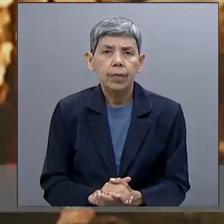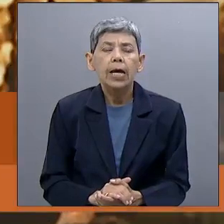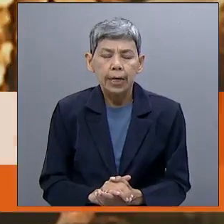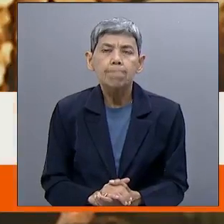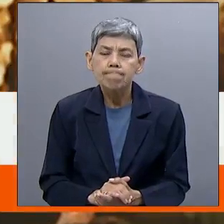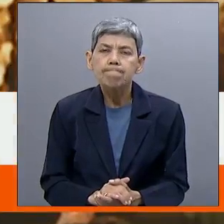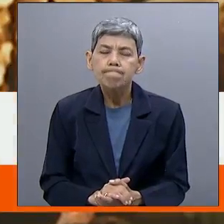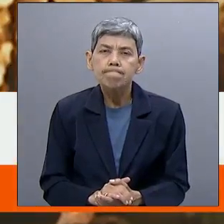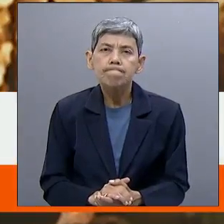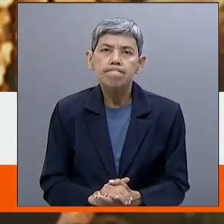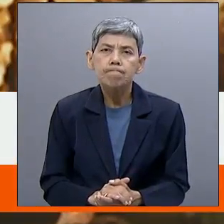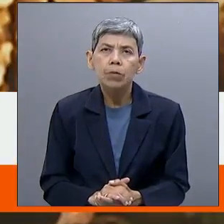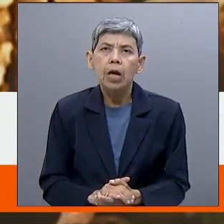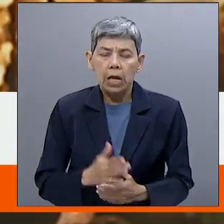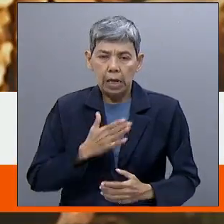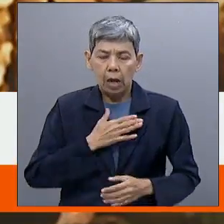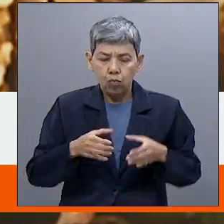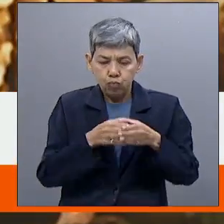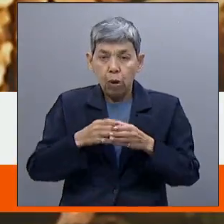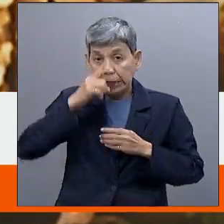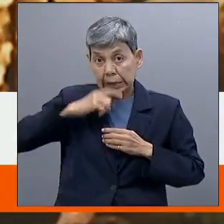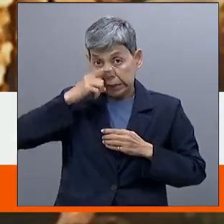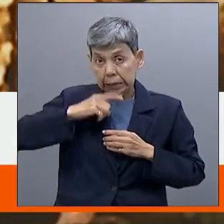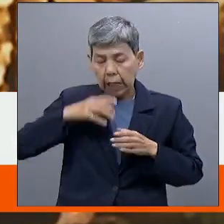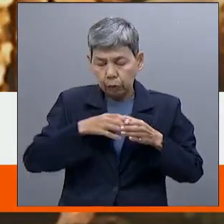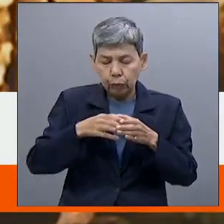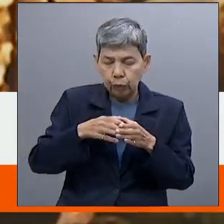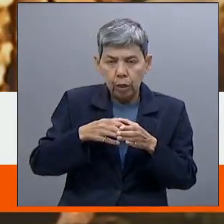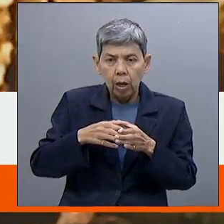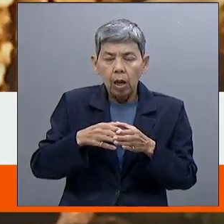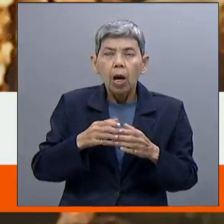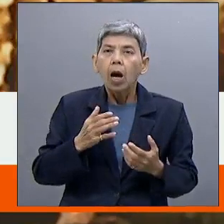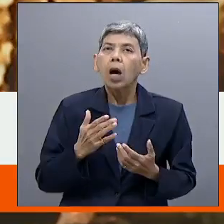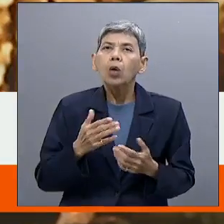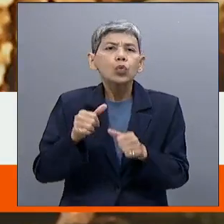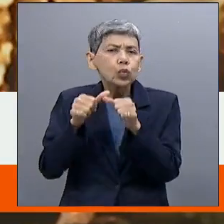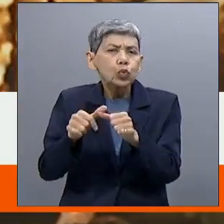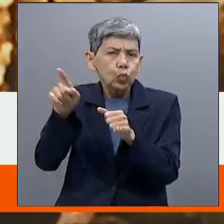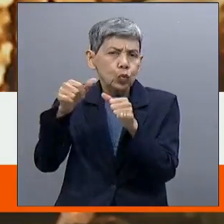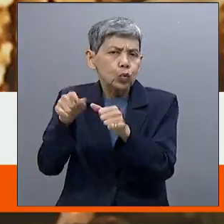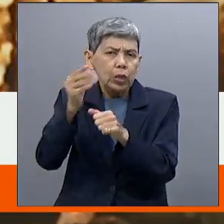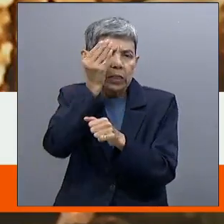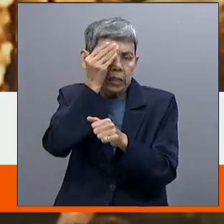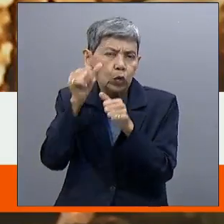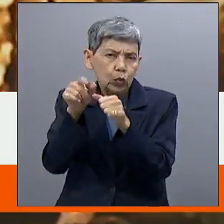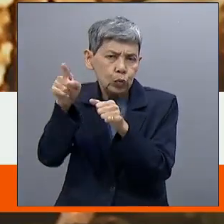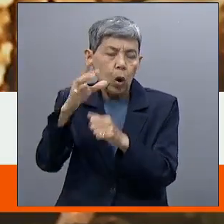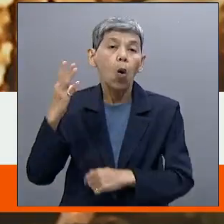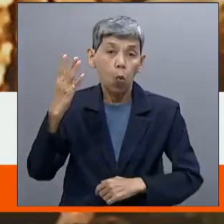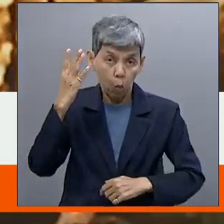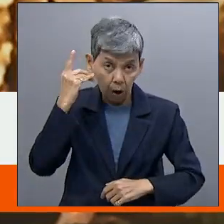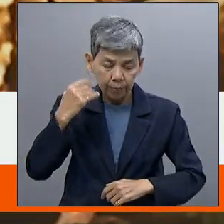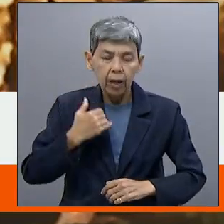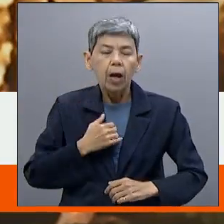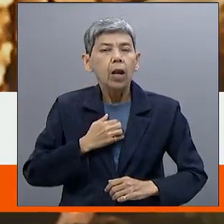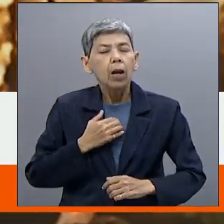ที่ตัวแทนของเราที่โดยปกติจะอยู่ที่นู่นนะครับแต่เมื่อวานนี้ได้มีโอก